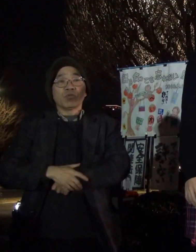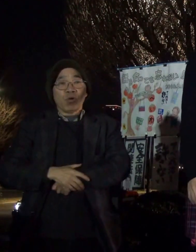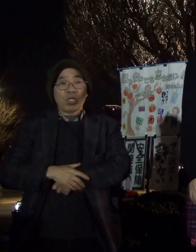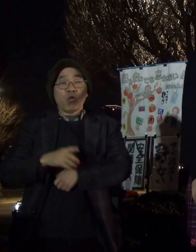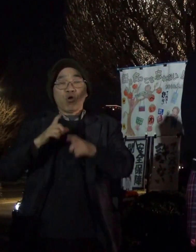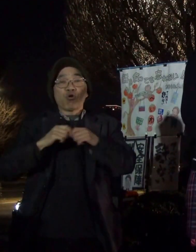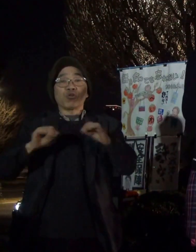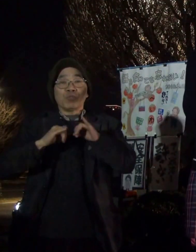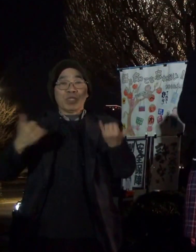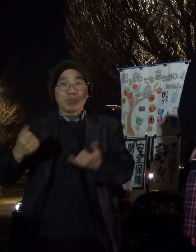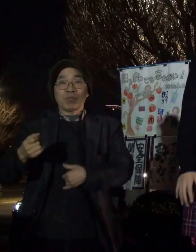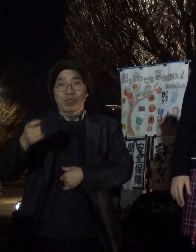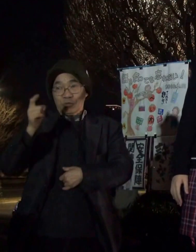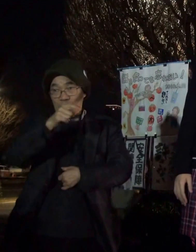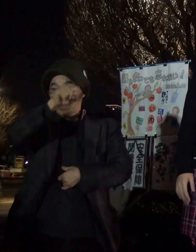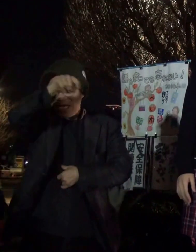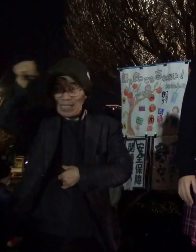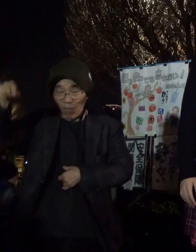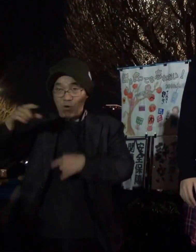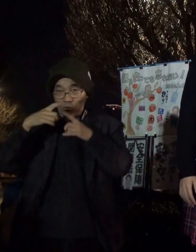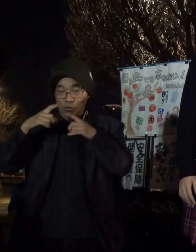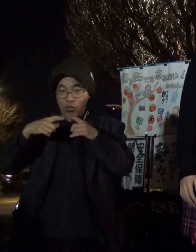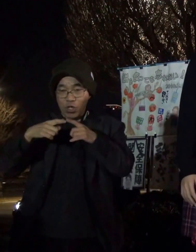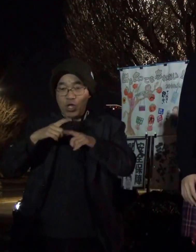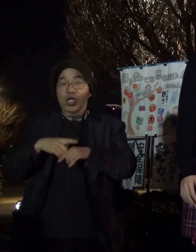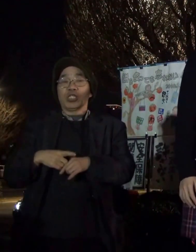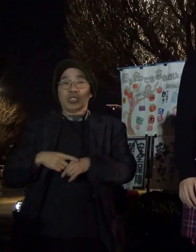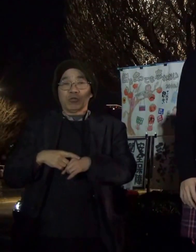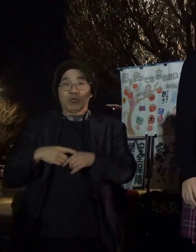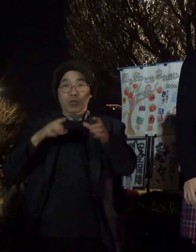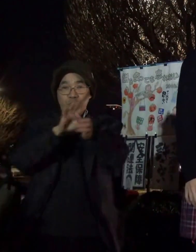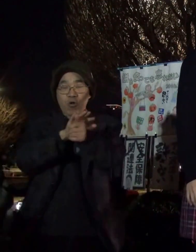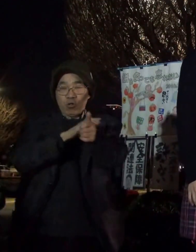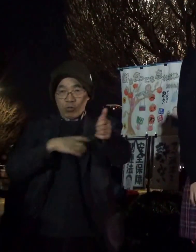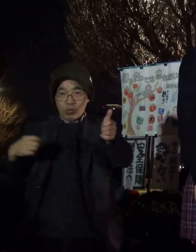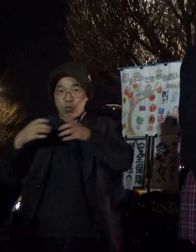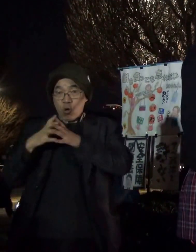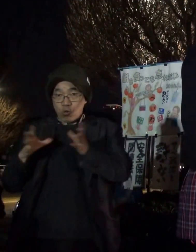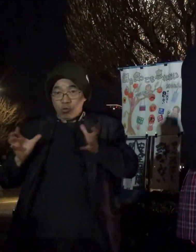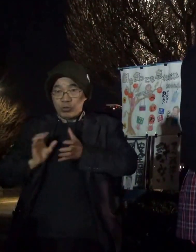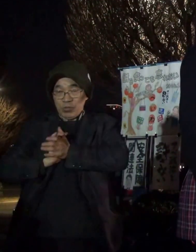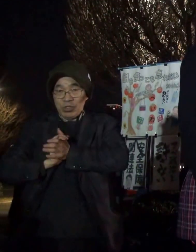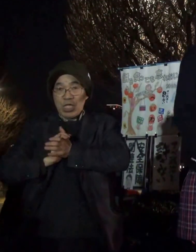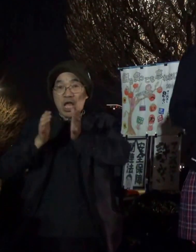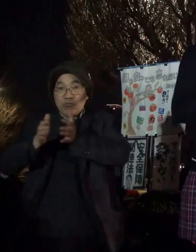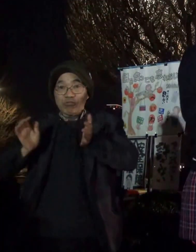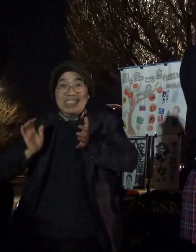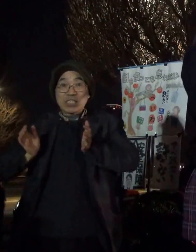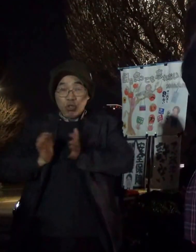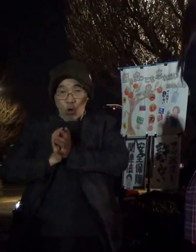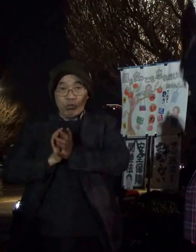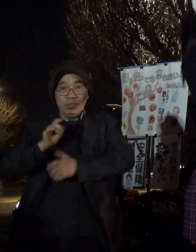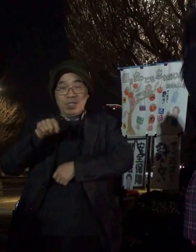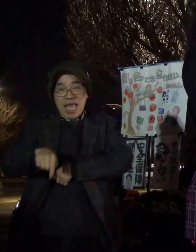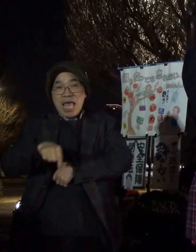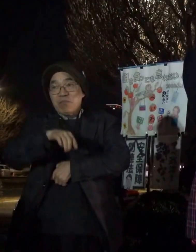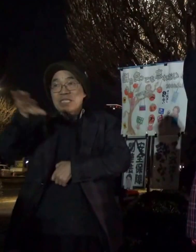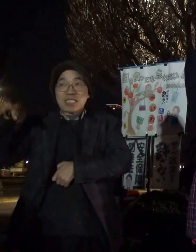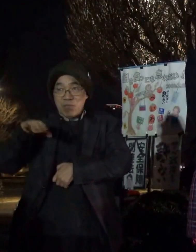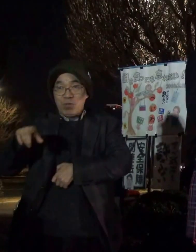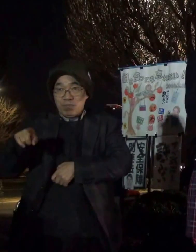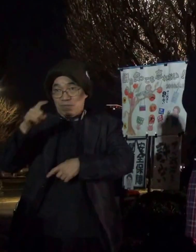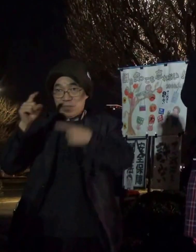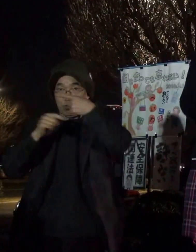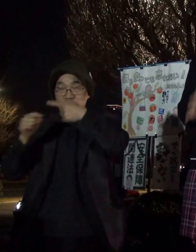民の声のユニットの一員ということに、はい、なっていただきます。 でこのユニットはね、どんどん増え続けるという、 世